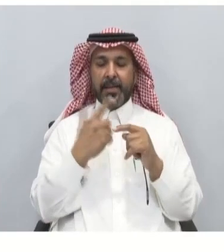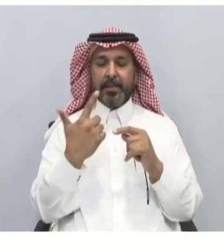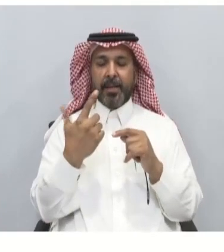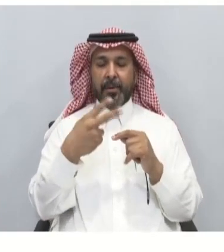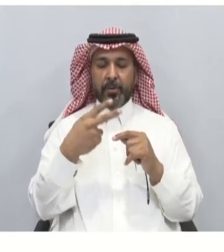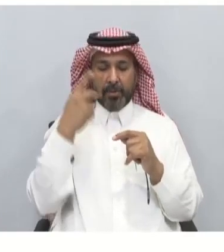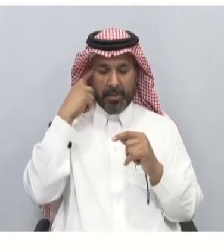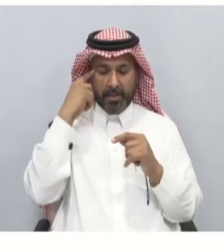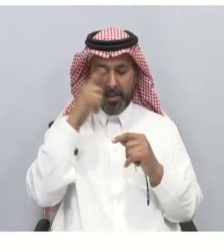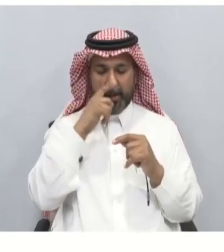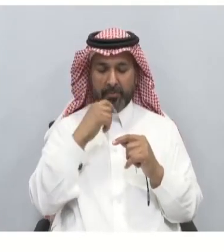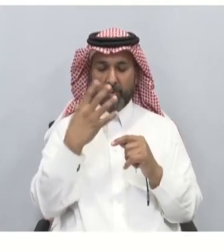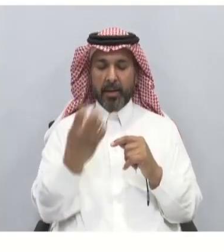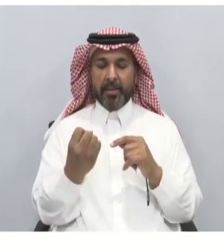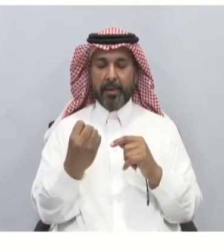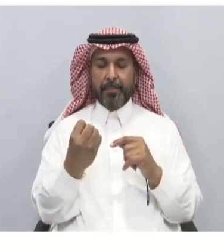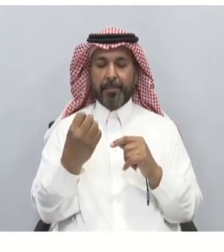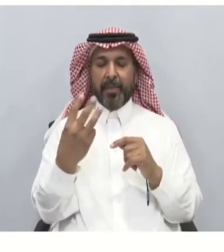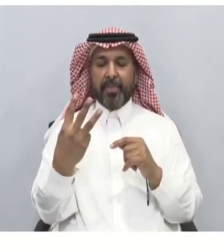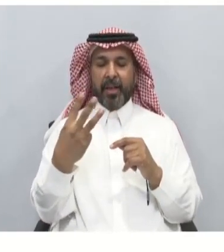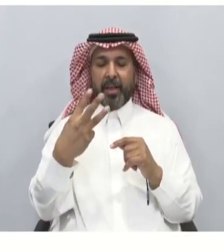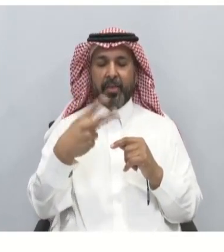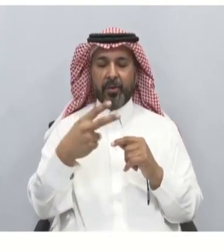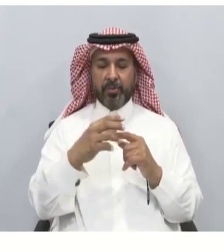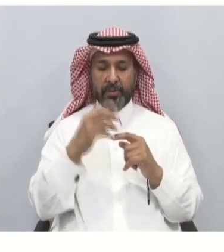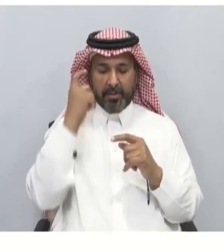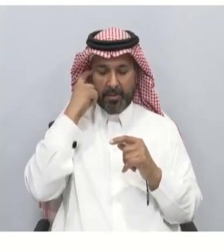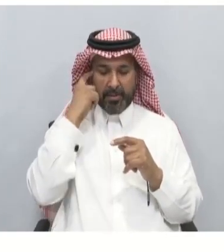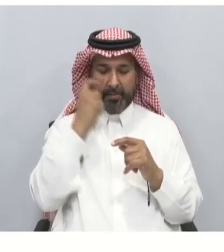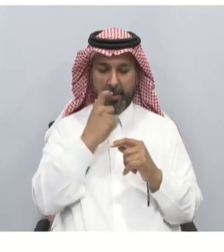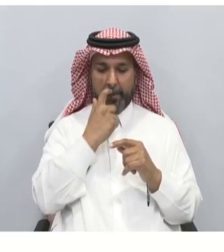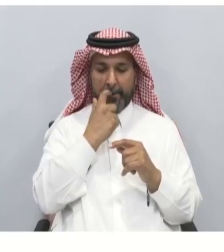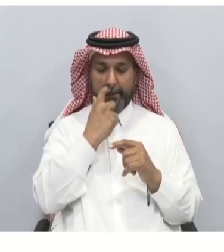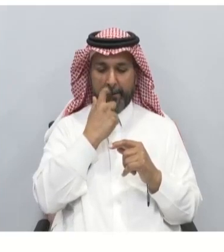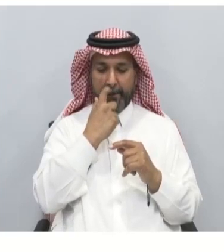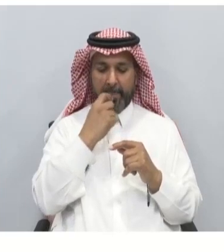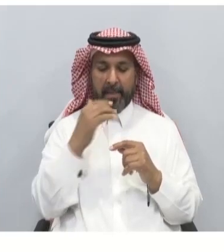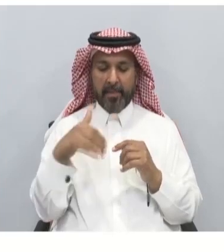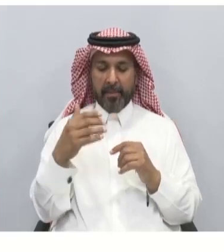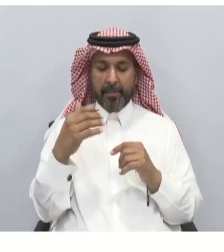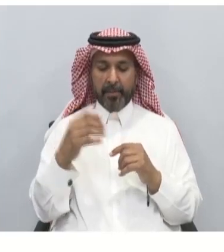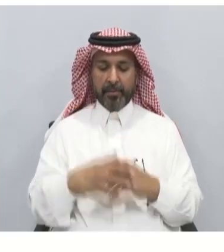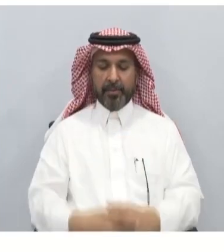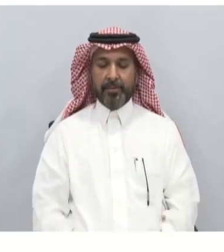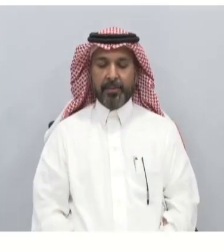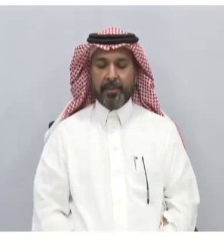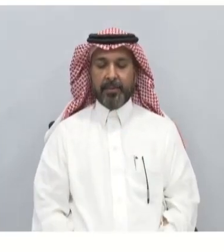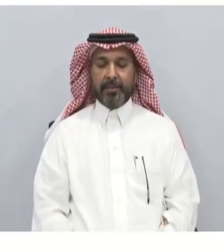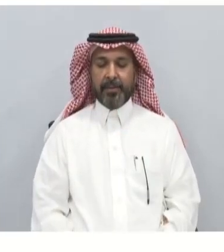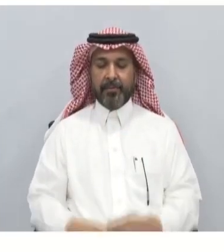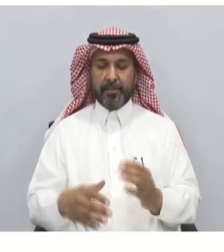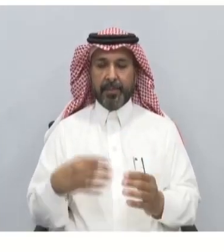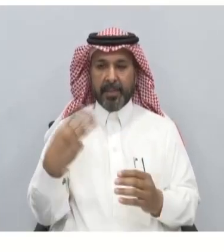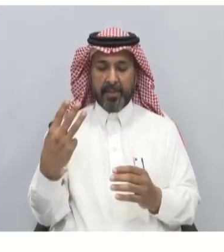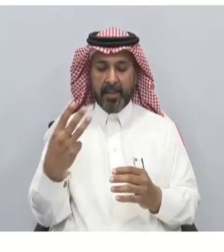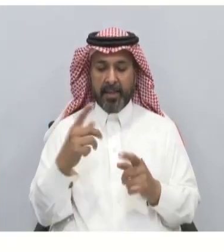طيب سالب 2 في الحد الثالث راح يعطيني سالب 6، هل راح يعطيني 21؟ لا، لكن لو جمعت